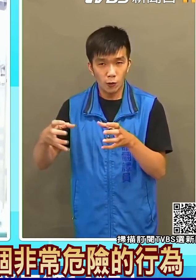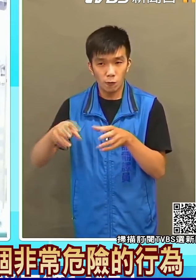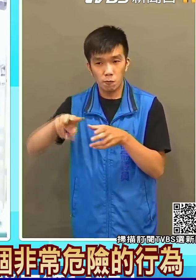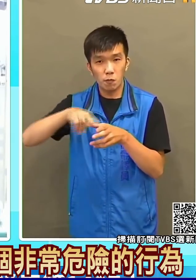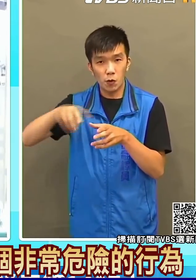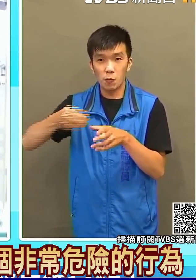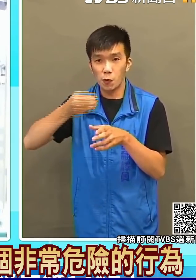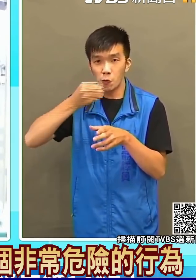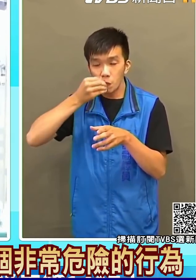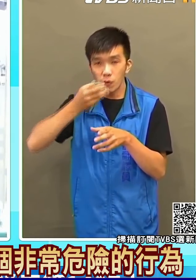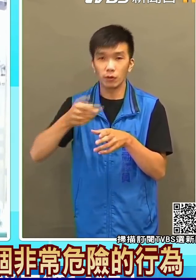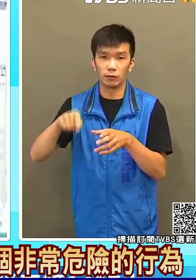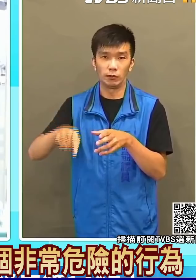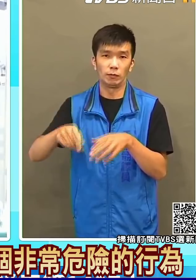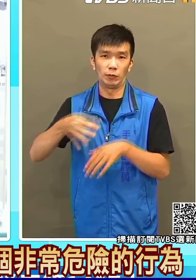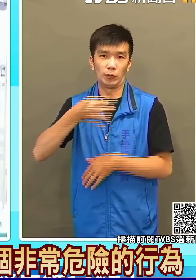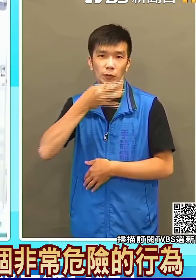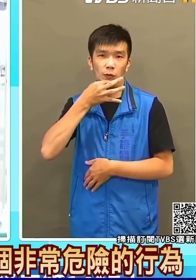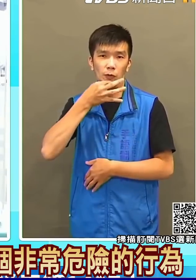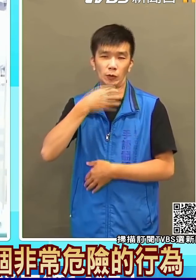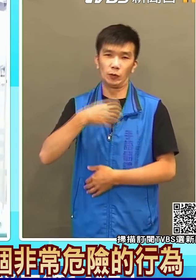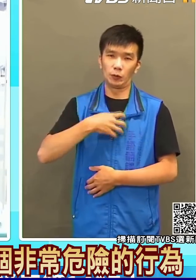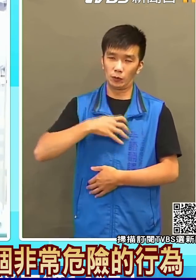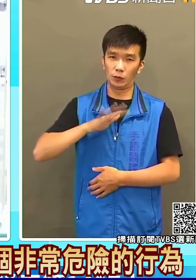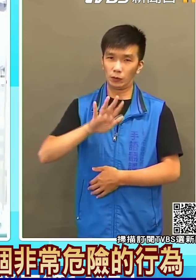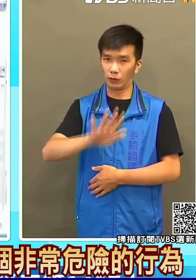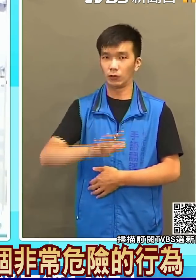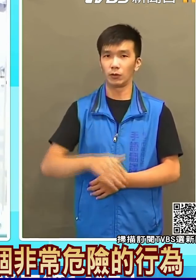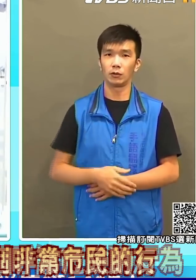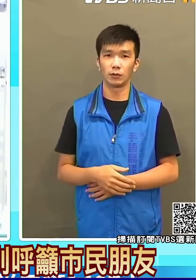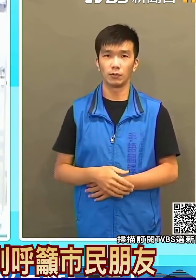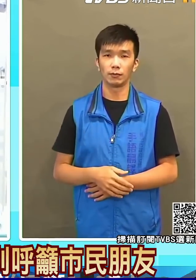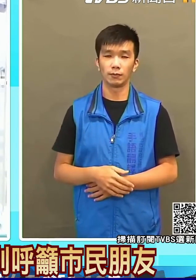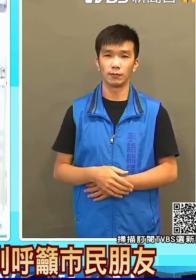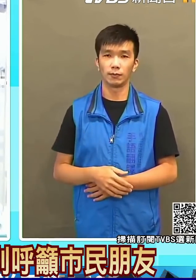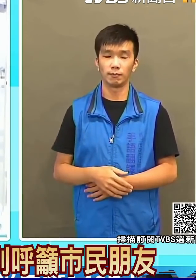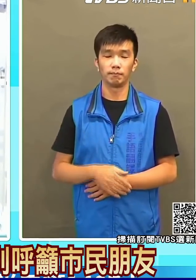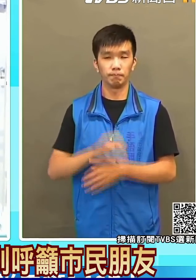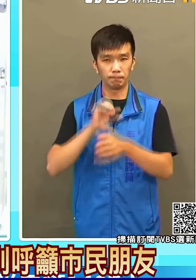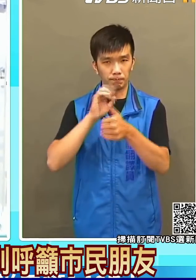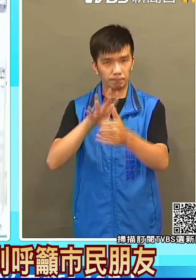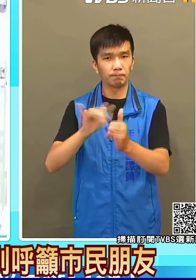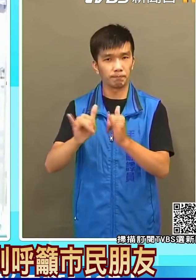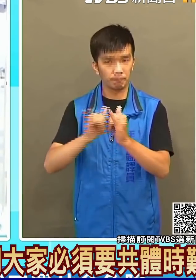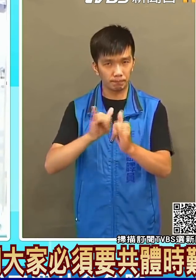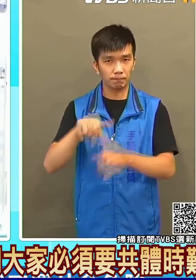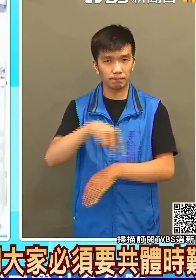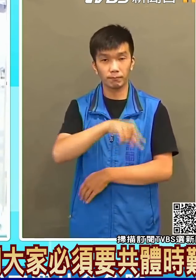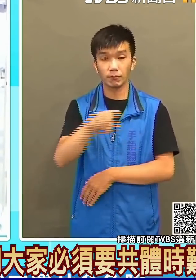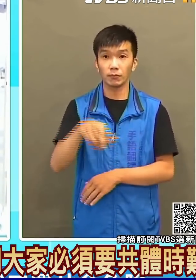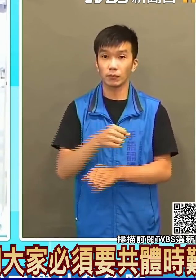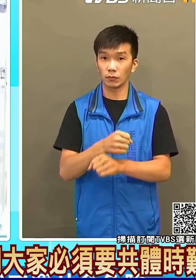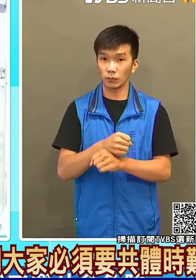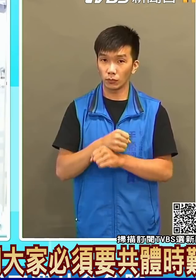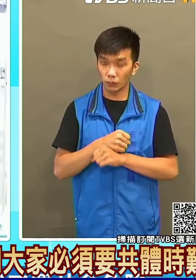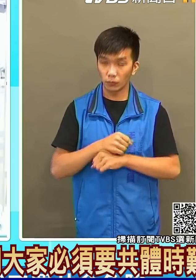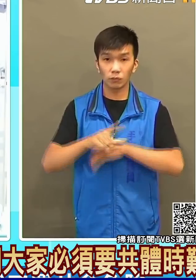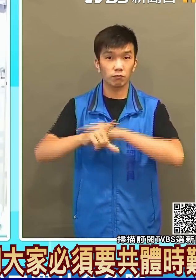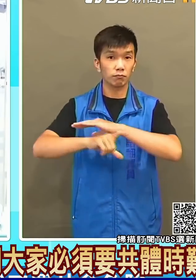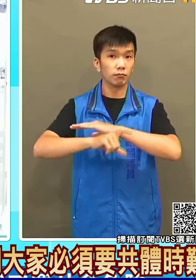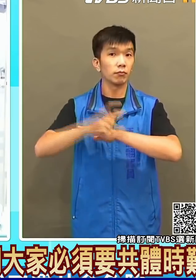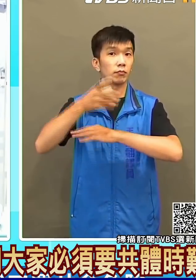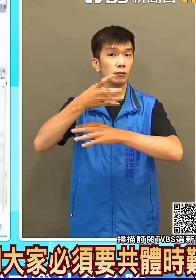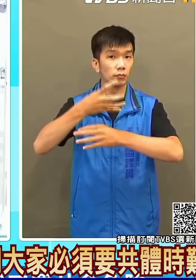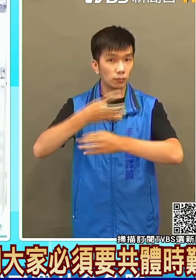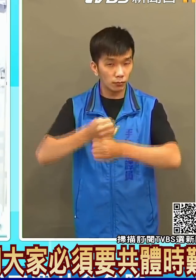罩，是一个非常危险的行为，所以在这里特别呼吁市民朋友，中秋节即将